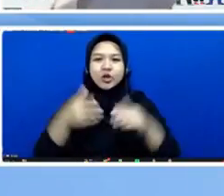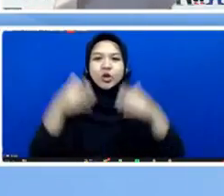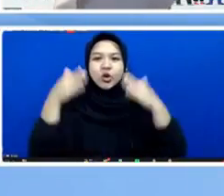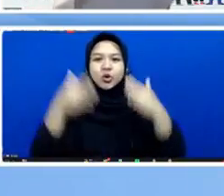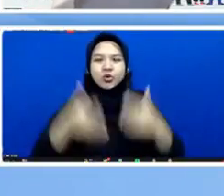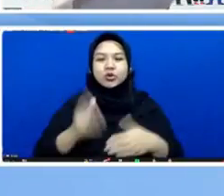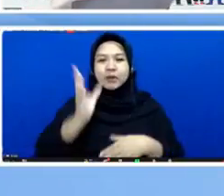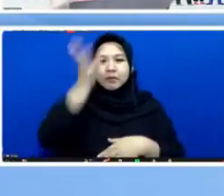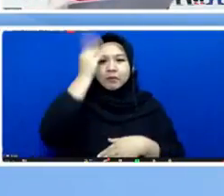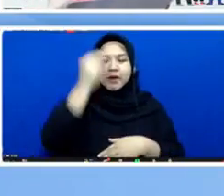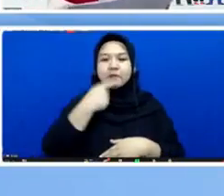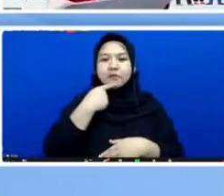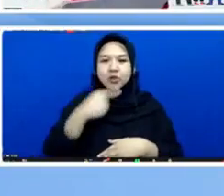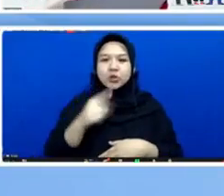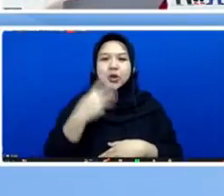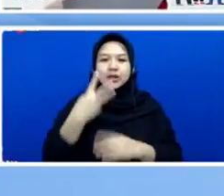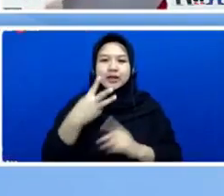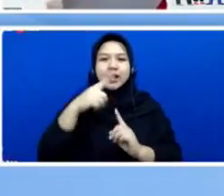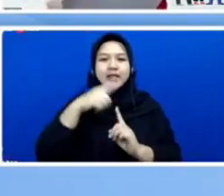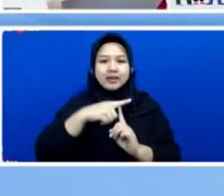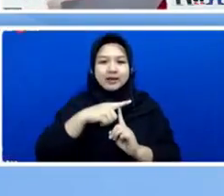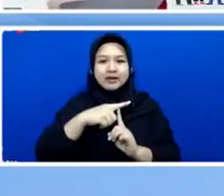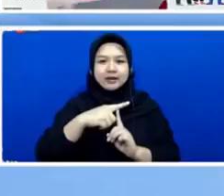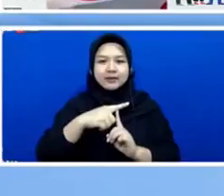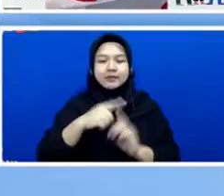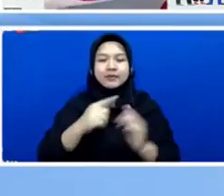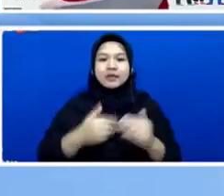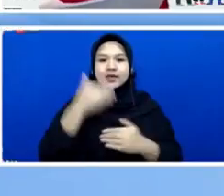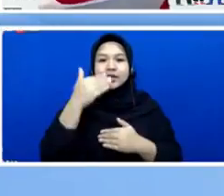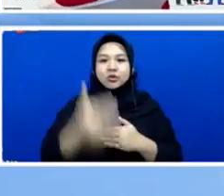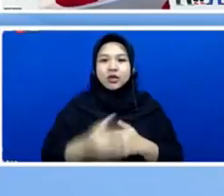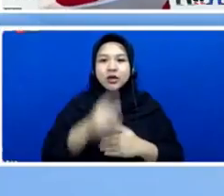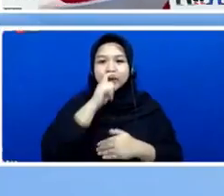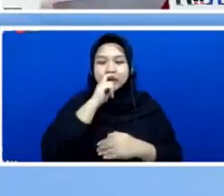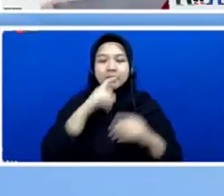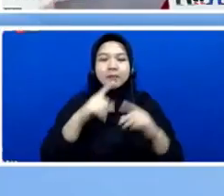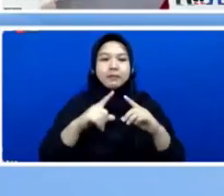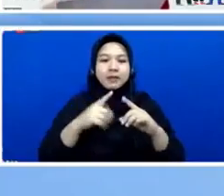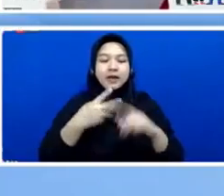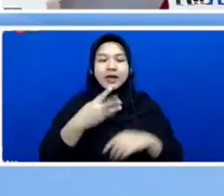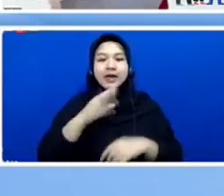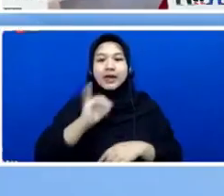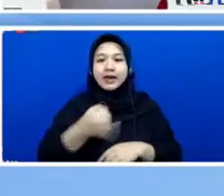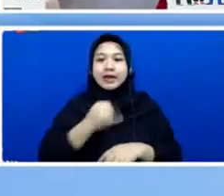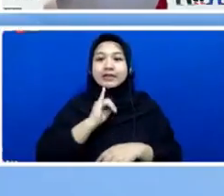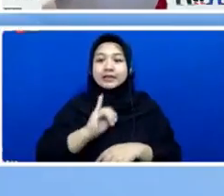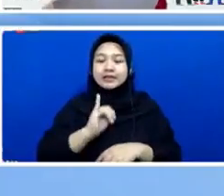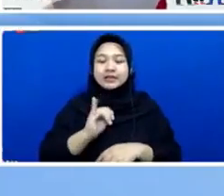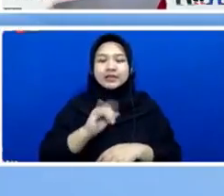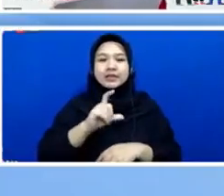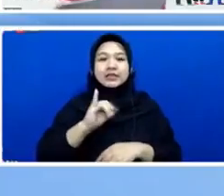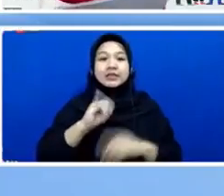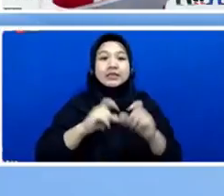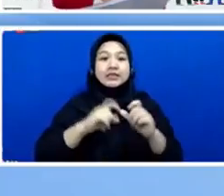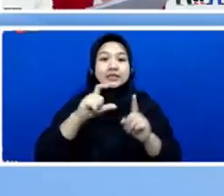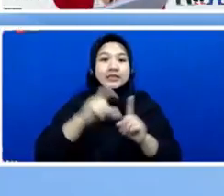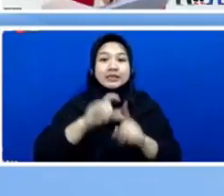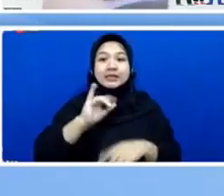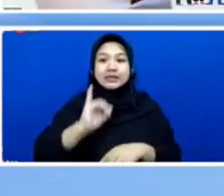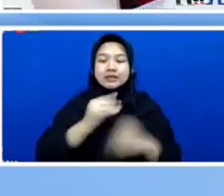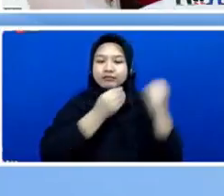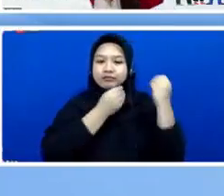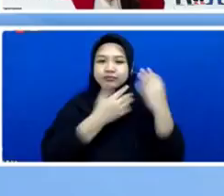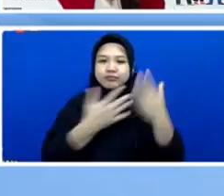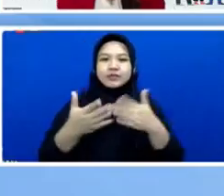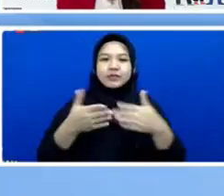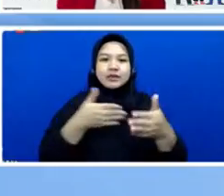pemahaman terkait dengan 3T itu sendiri, dan dilanjutkan oleh Bapak Egy Abdul Wahid, perwakilan dari CISDI, yang nanti beliau akan menyampaikan tentang